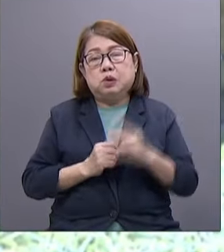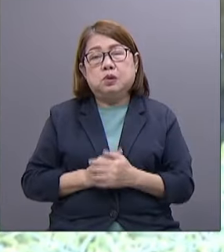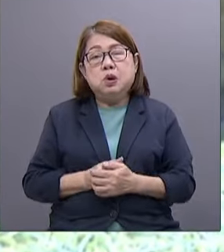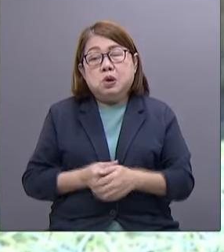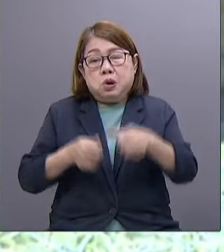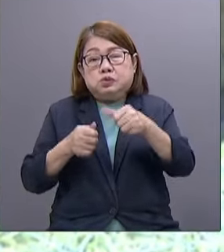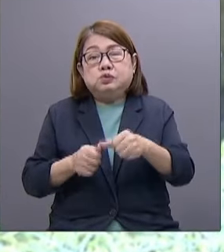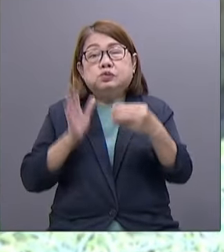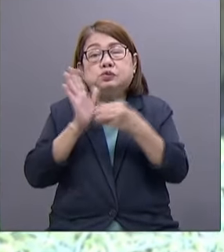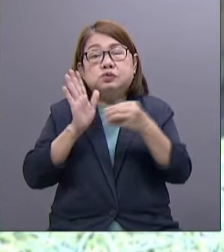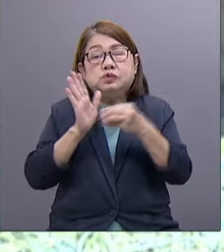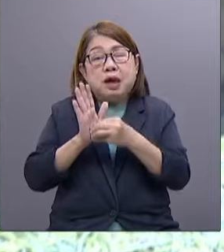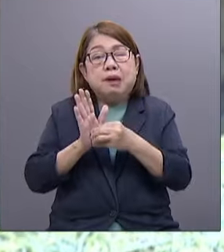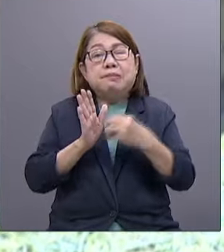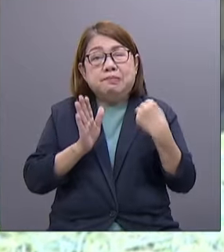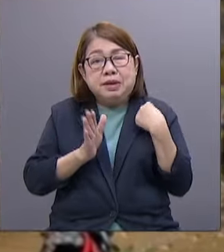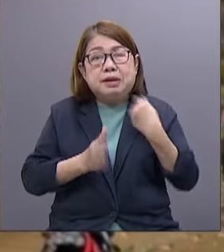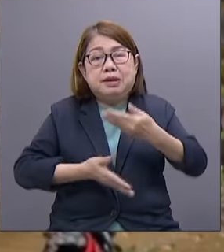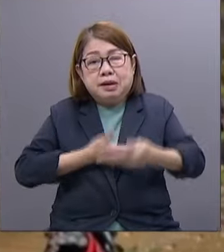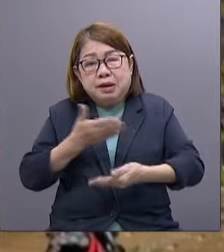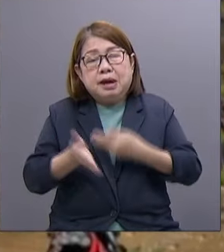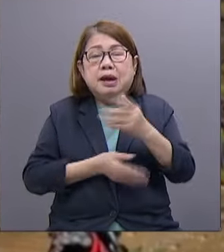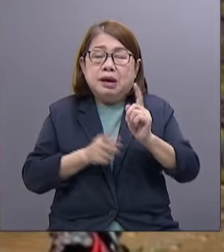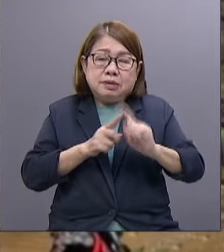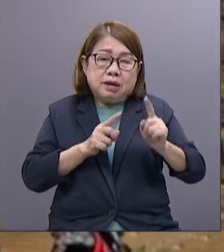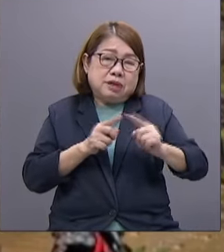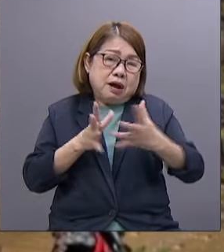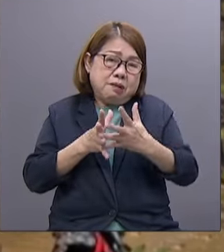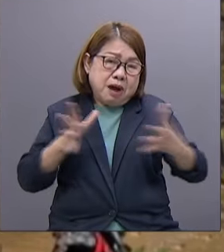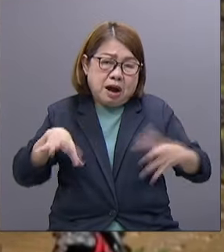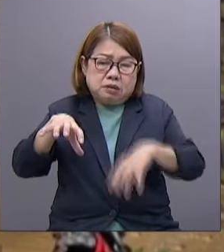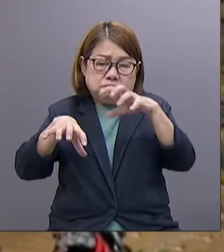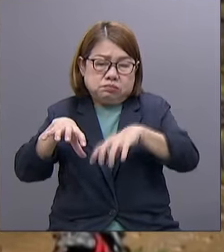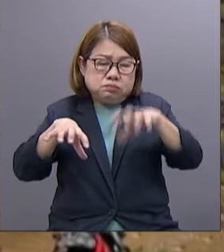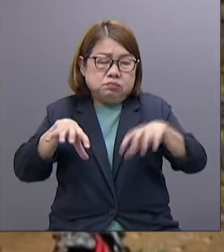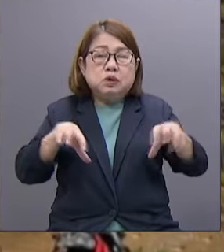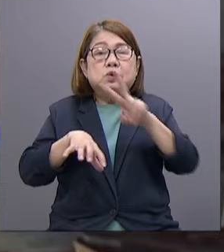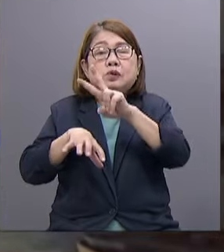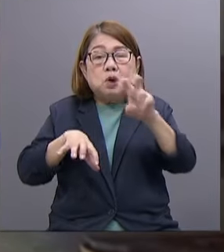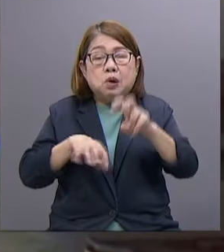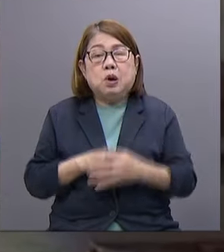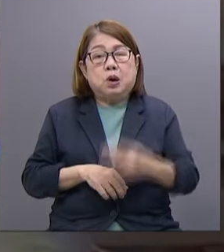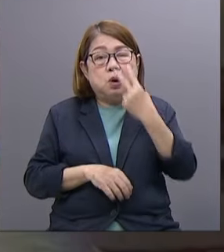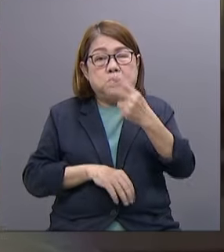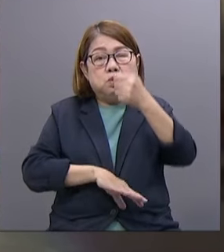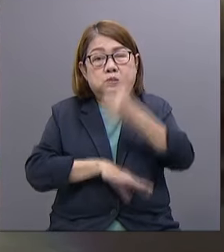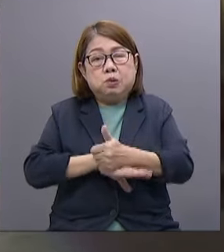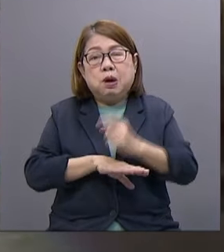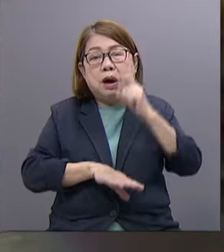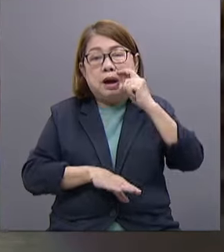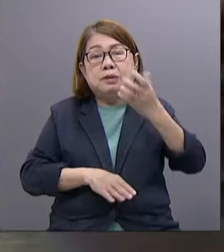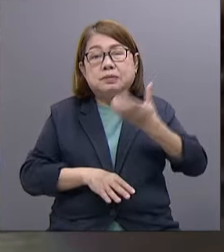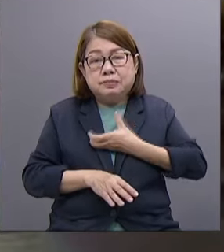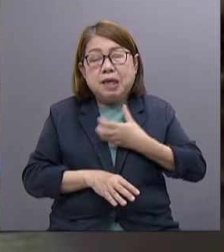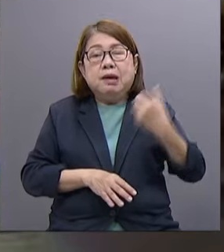กรุงเทพมหานครก็มีการค้าสัตว์แบบนี้อีกกว่า 200แห่งด้วยกันค่ะลองไปฟังเสียงของผู้ว่าราชการกรุงเทพมหานคร